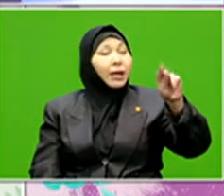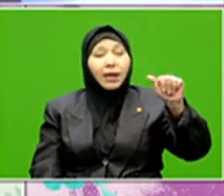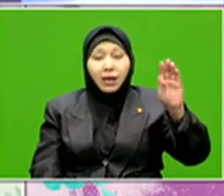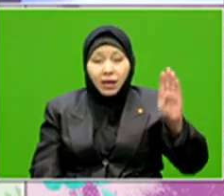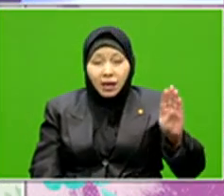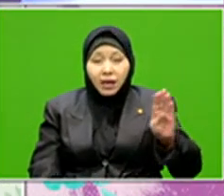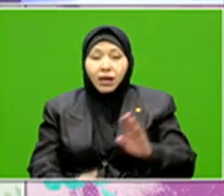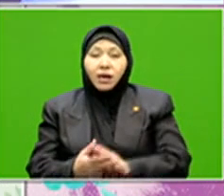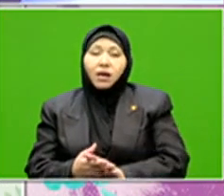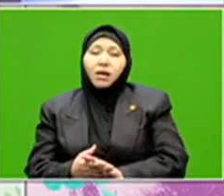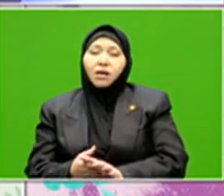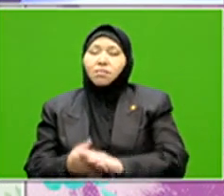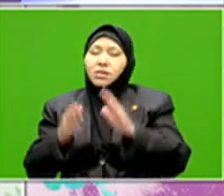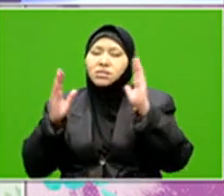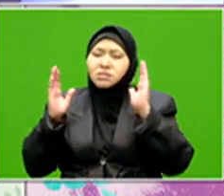أصلاتك